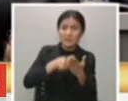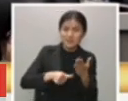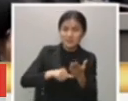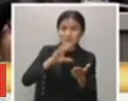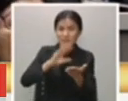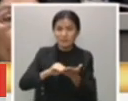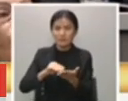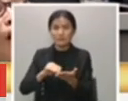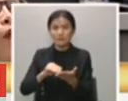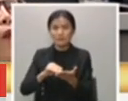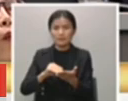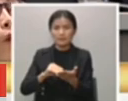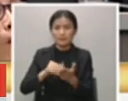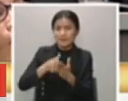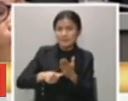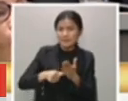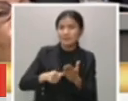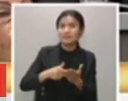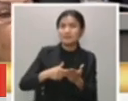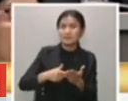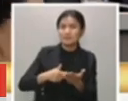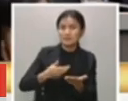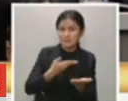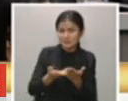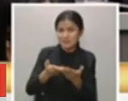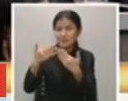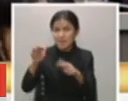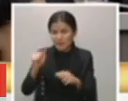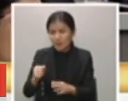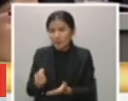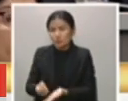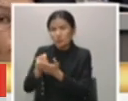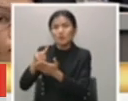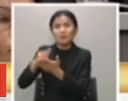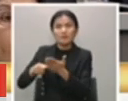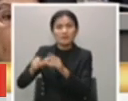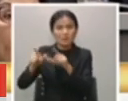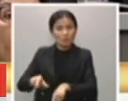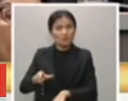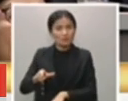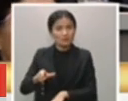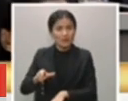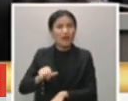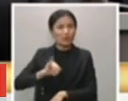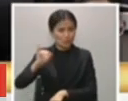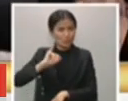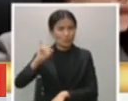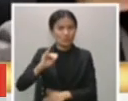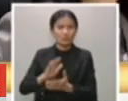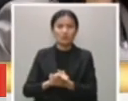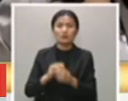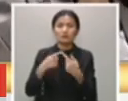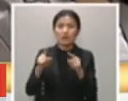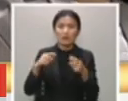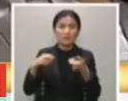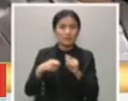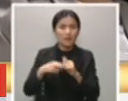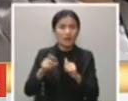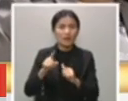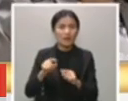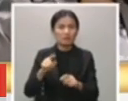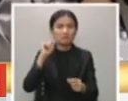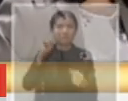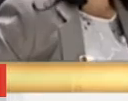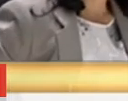คคลบุคคลธรรมดาได้อันนี้ทำถูกครับทำถูกผมก็บอกถูกแต่สิ่งที่เกิดขึ้นไม่ตรงเป้า